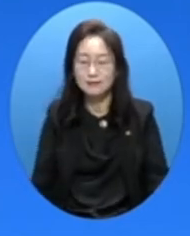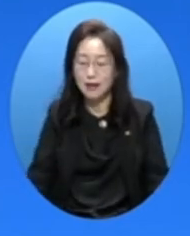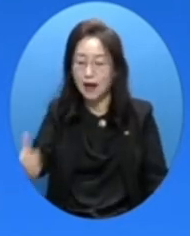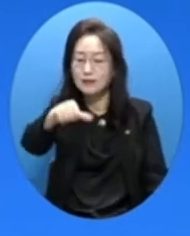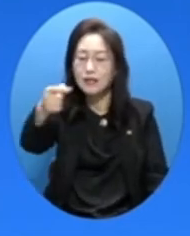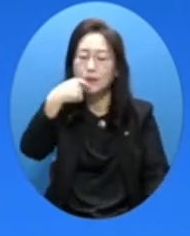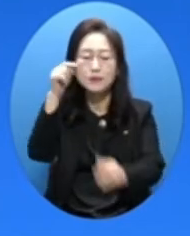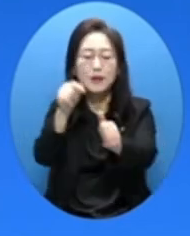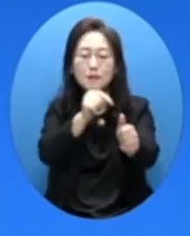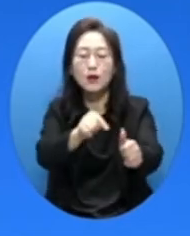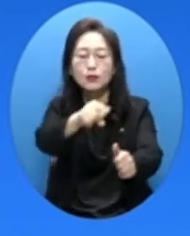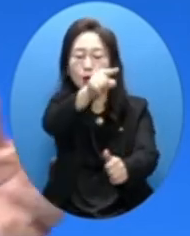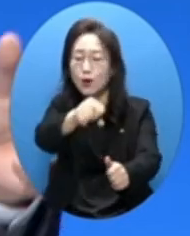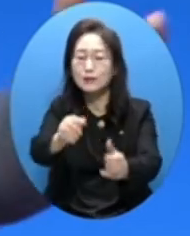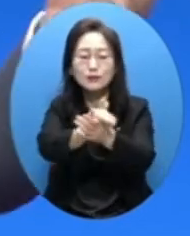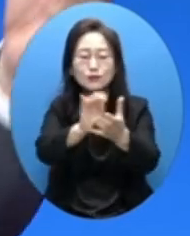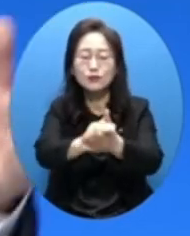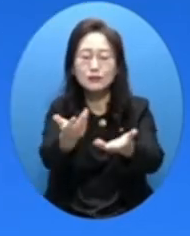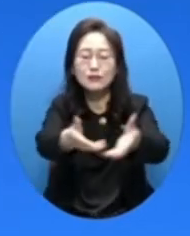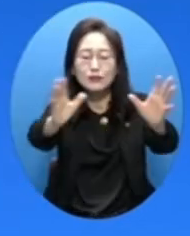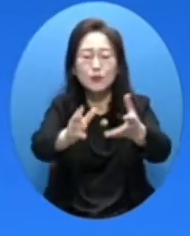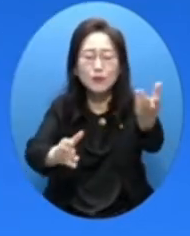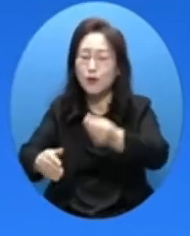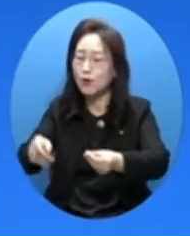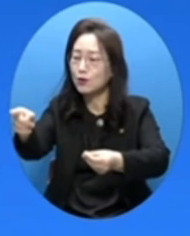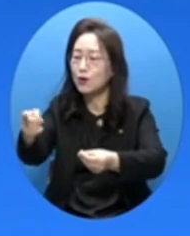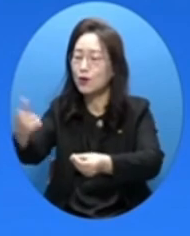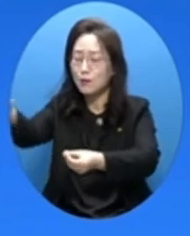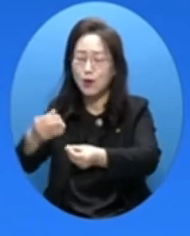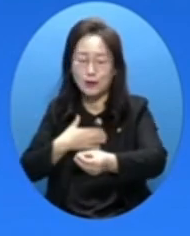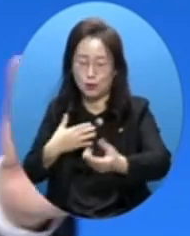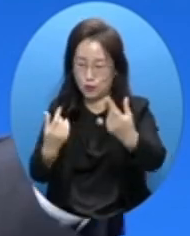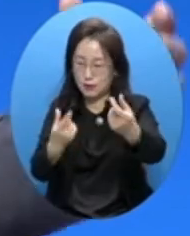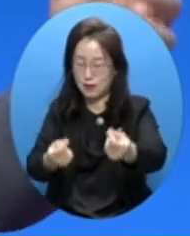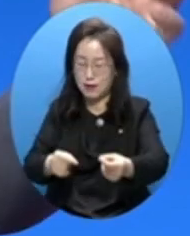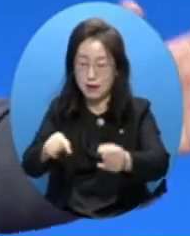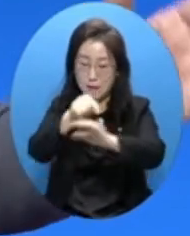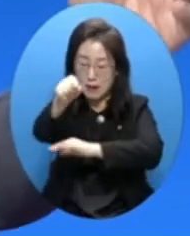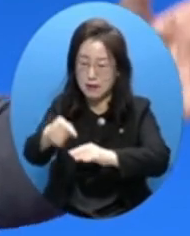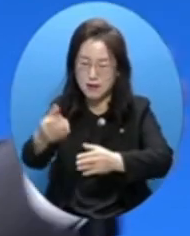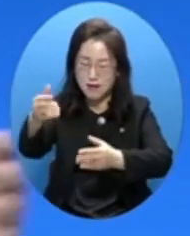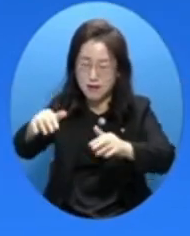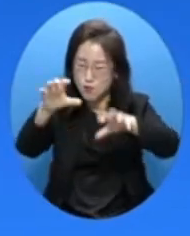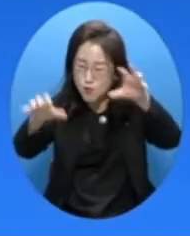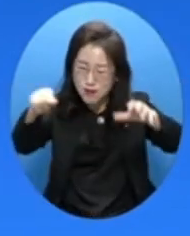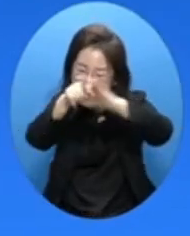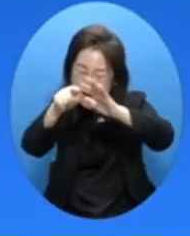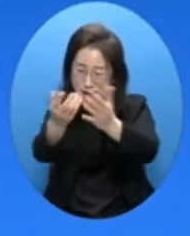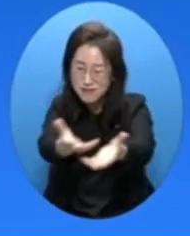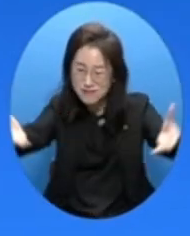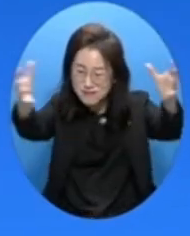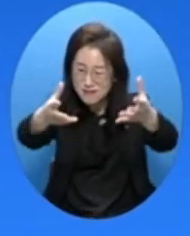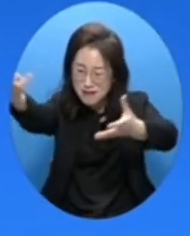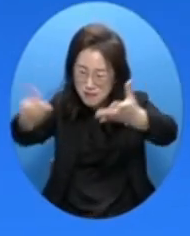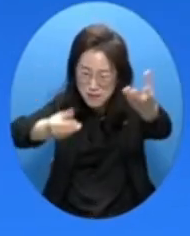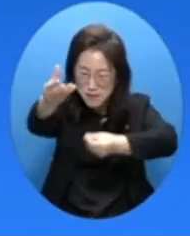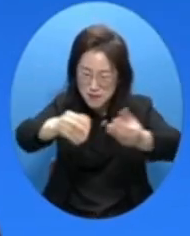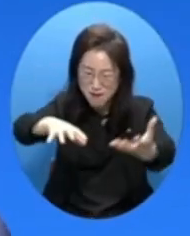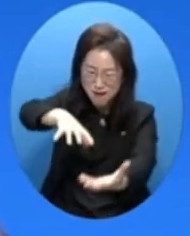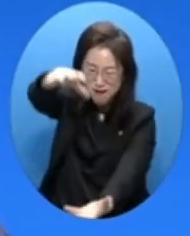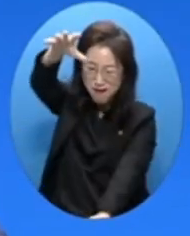아들들에게 야 너도 나가서 친구들에게 그릇 다 빌려오고 나도 그릇 빌려올 테니까 빨리 온 동네에 가서 그릇 다 빌려와라.